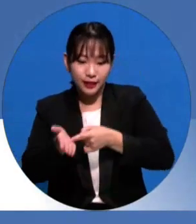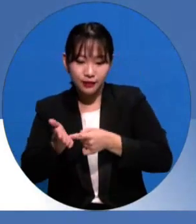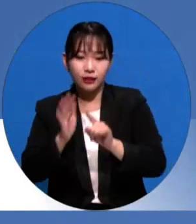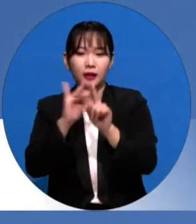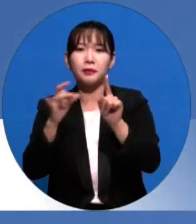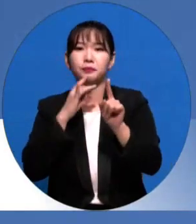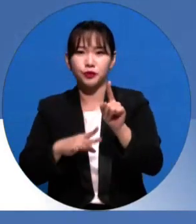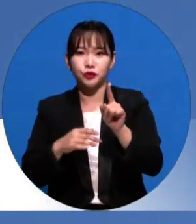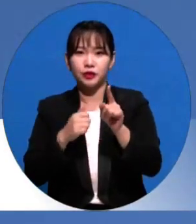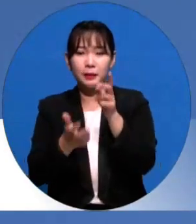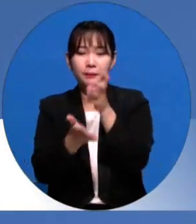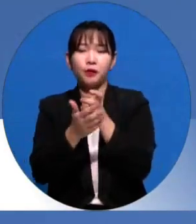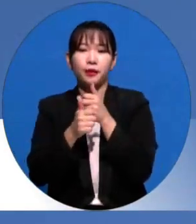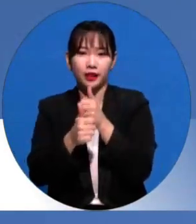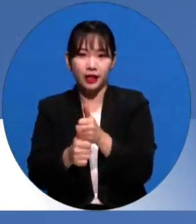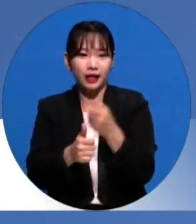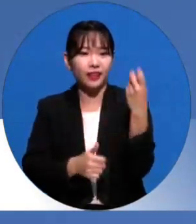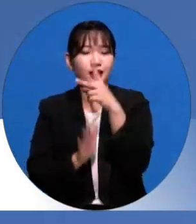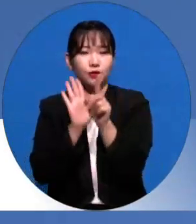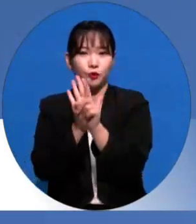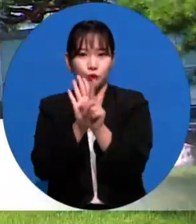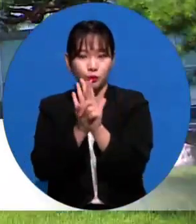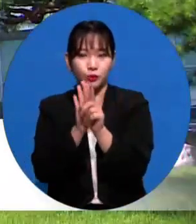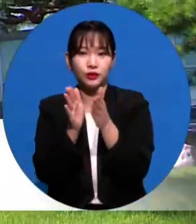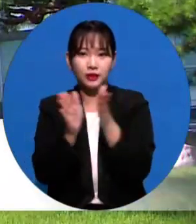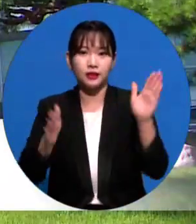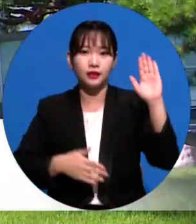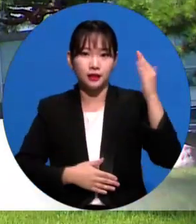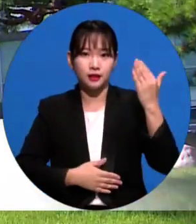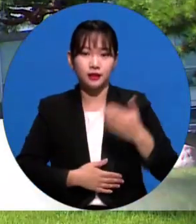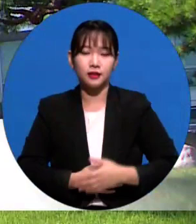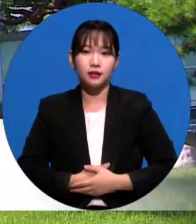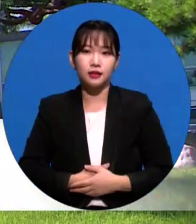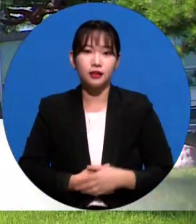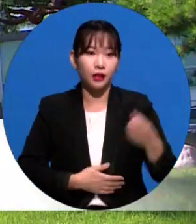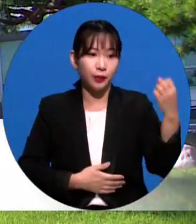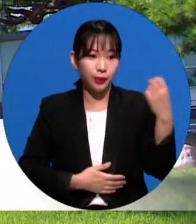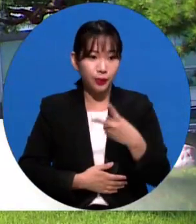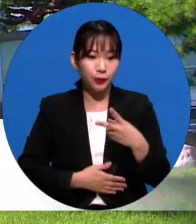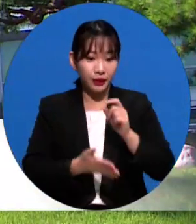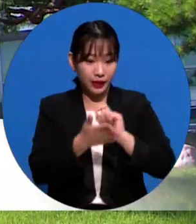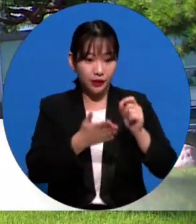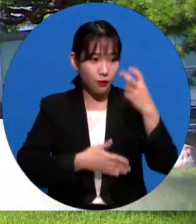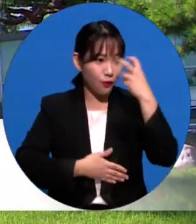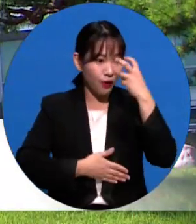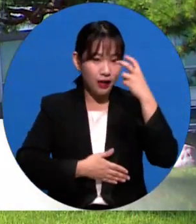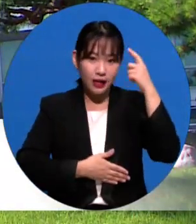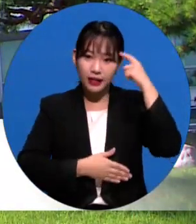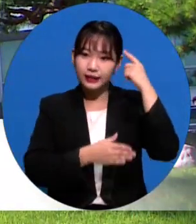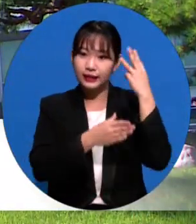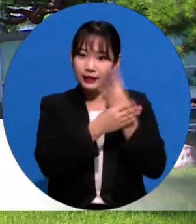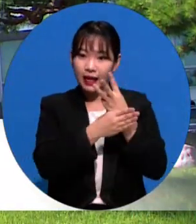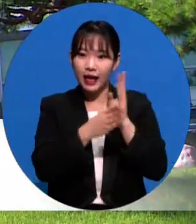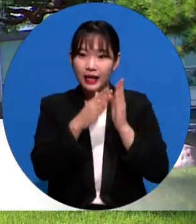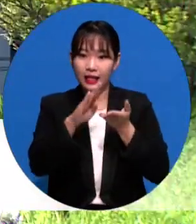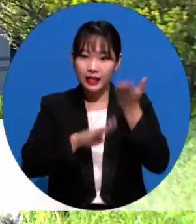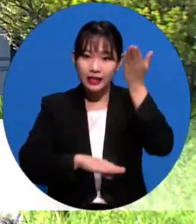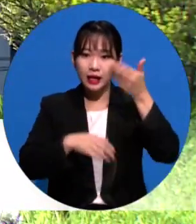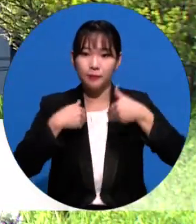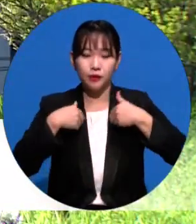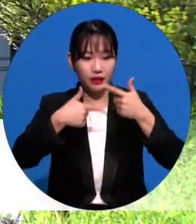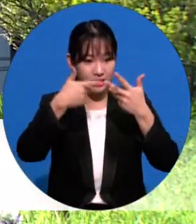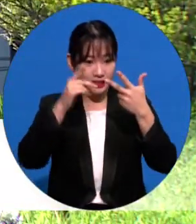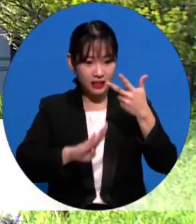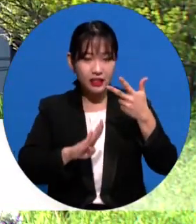그치면서 관련 규정에 따라 재공모 절차를 밟게 됐습니다. 또 기록관리학 석사 이상의 요건이 필요한